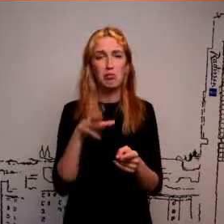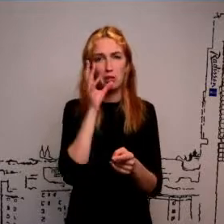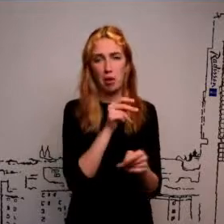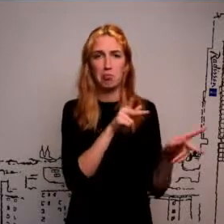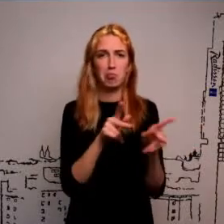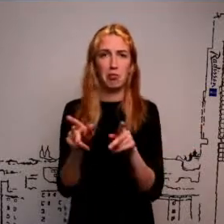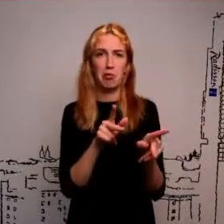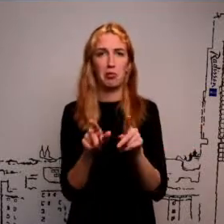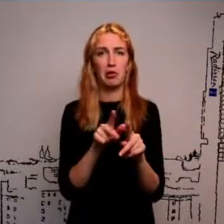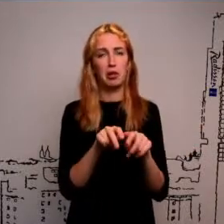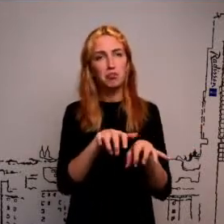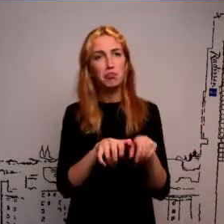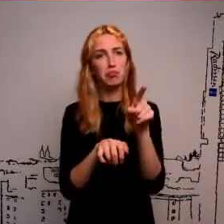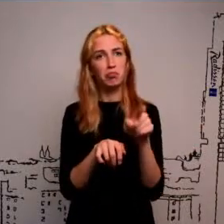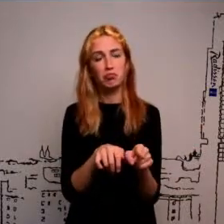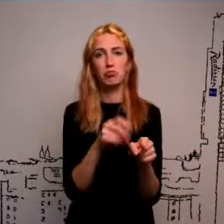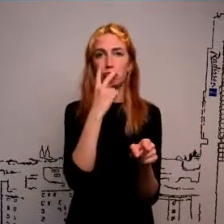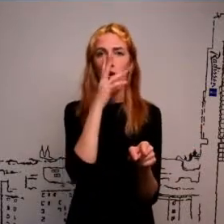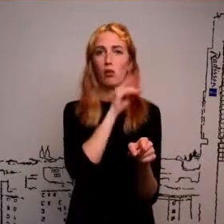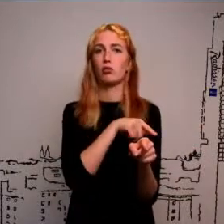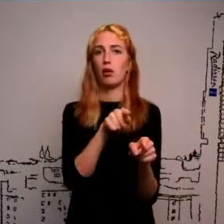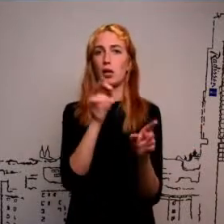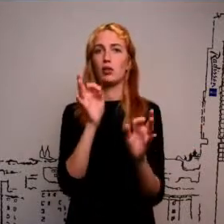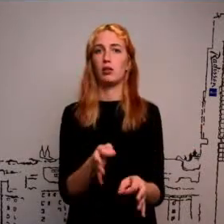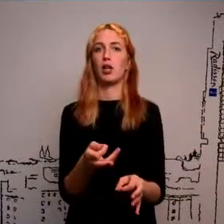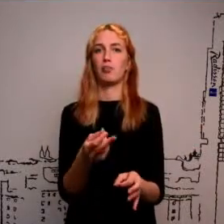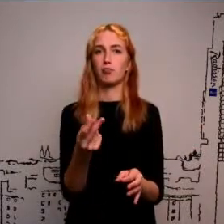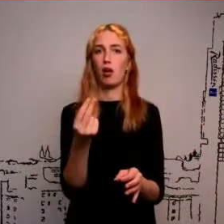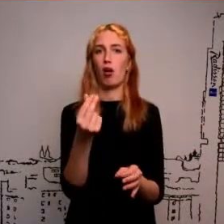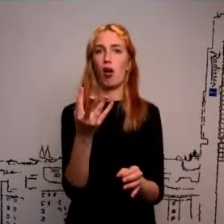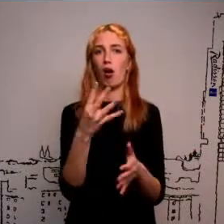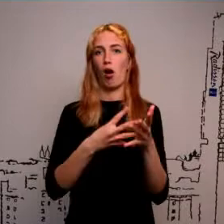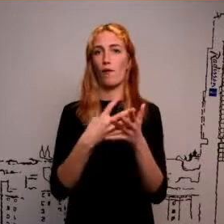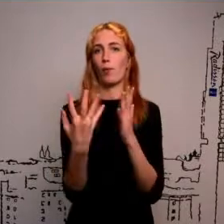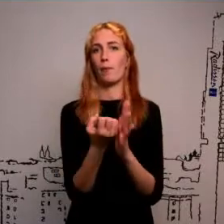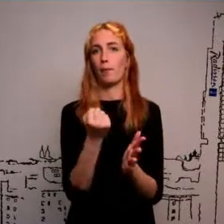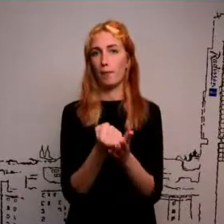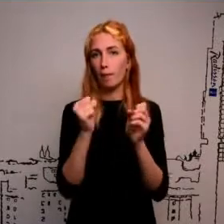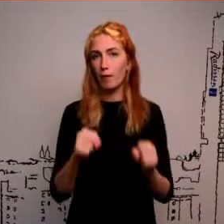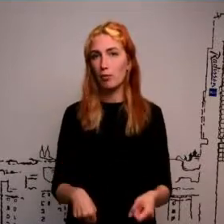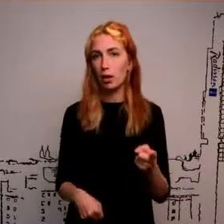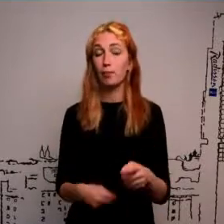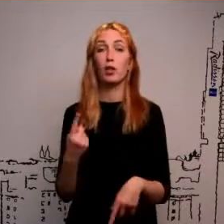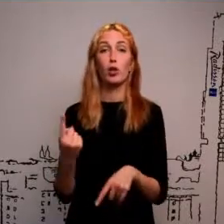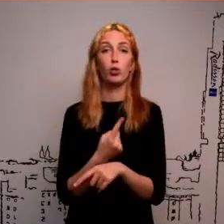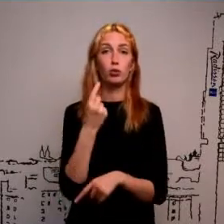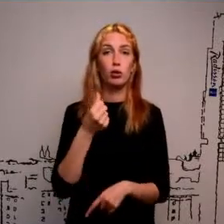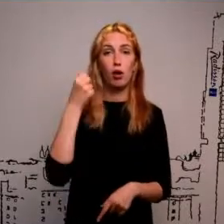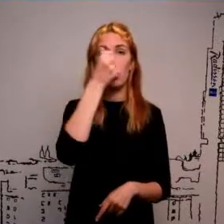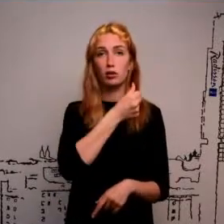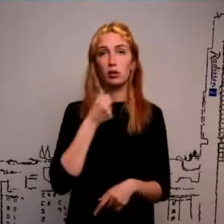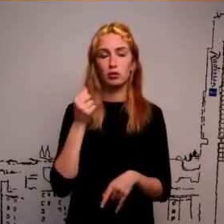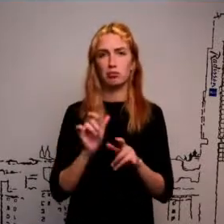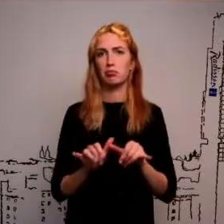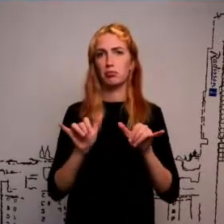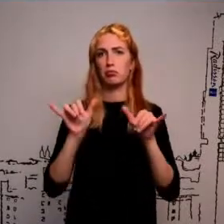neid kalkulaatoreid internetist kasutades saada see õige summa. Ja muidugi ka meil üks kord aastas, meil on suht